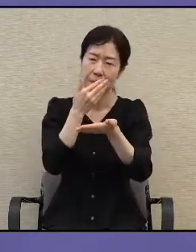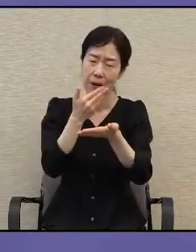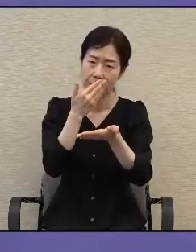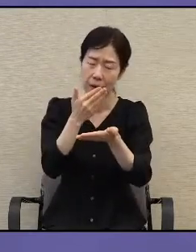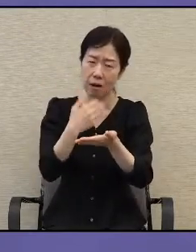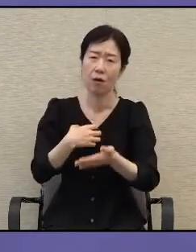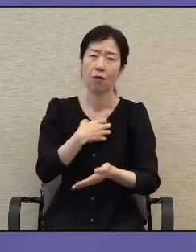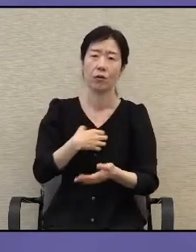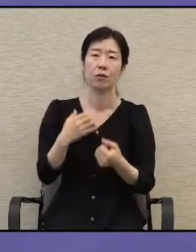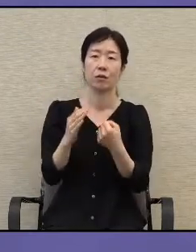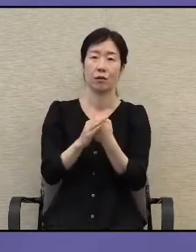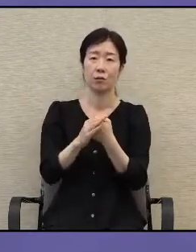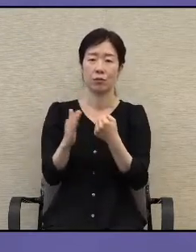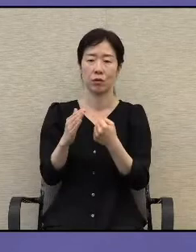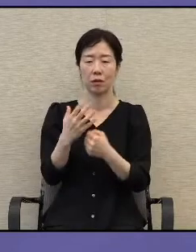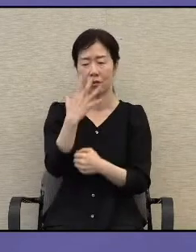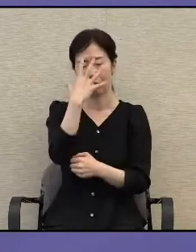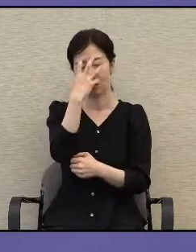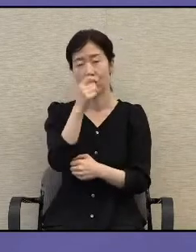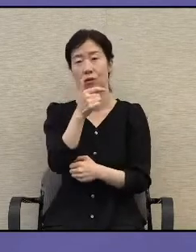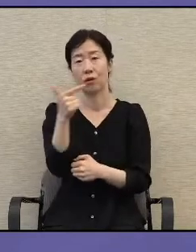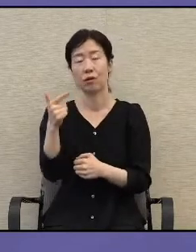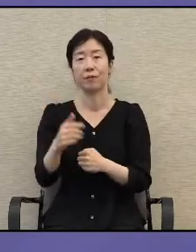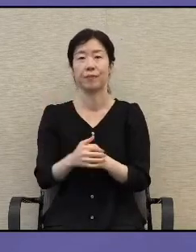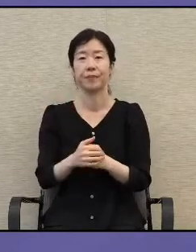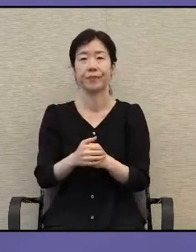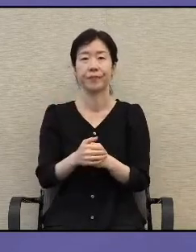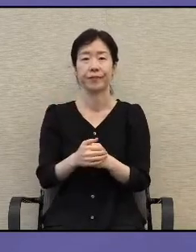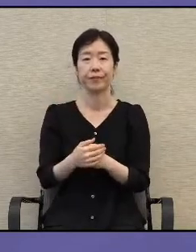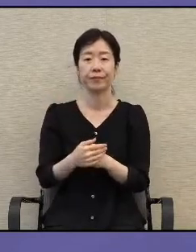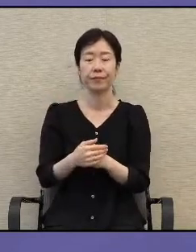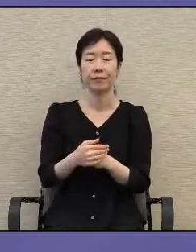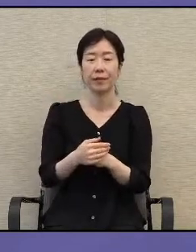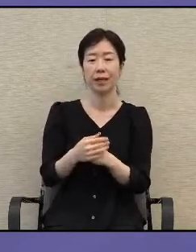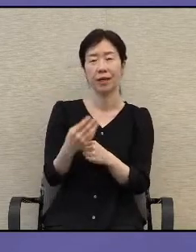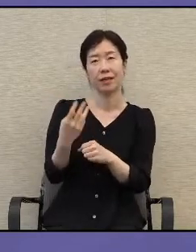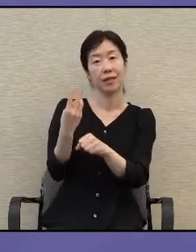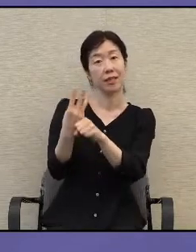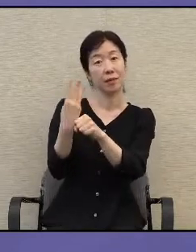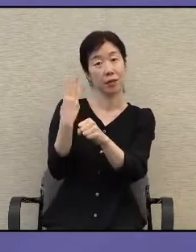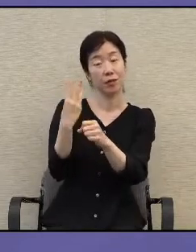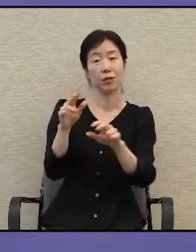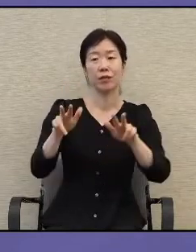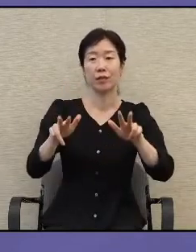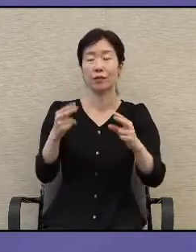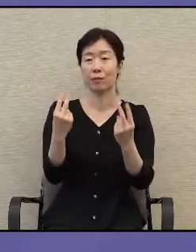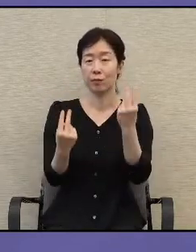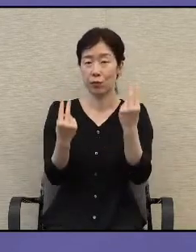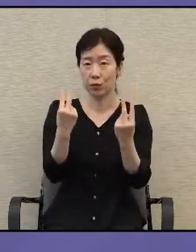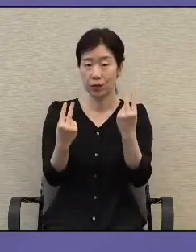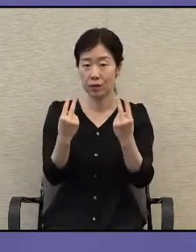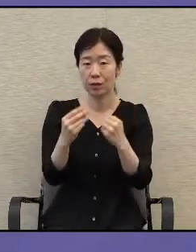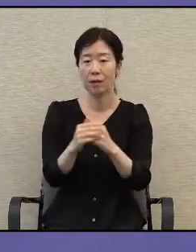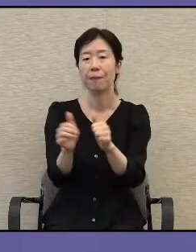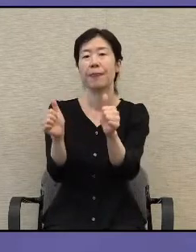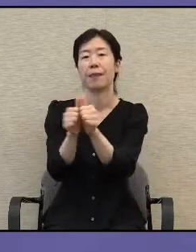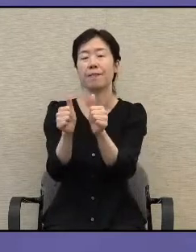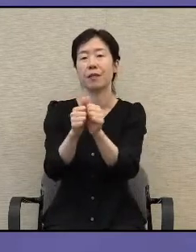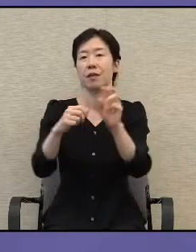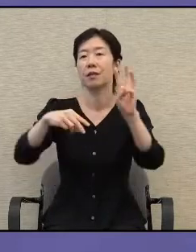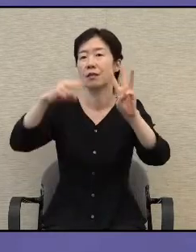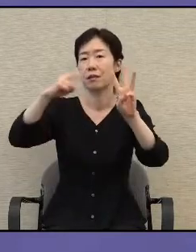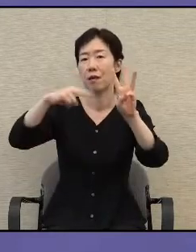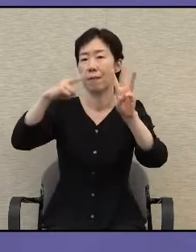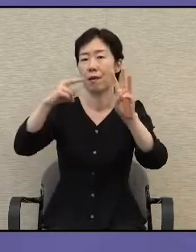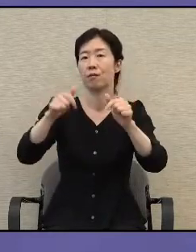경우는 다소 감소했지만 여전히 높은 수준이고요. 2019년보다는 약 3배 증가한 상태이고 남성이 고위험군인 상태입니다. 20,